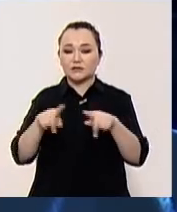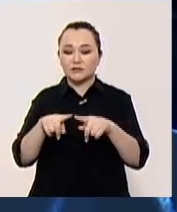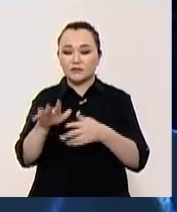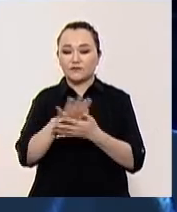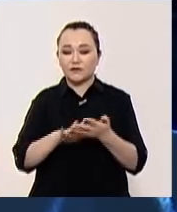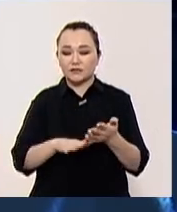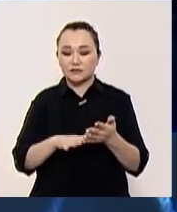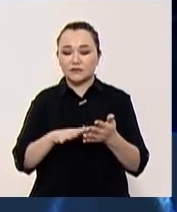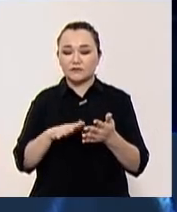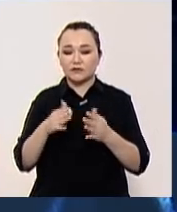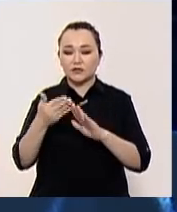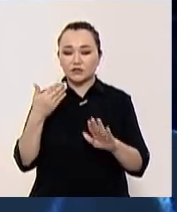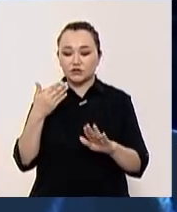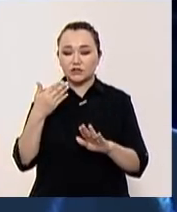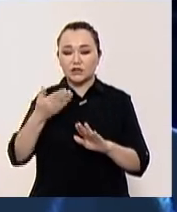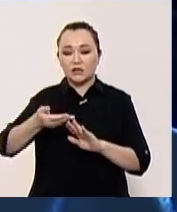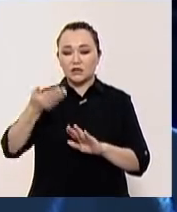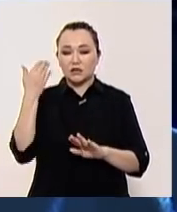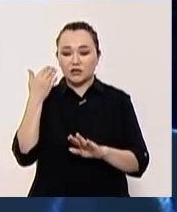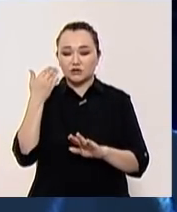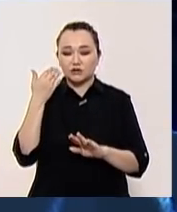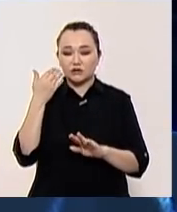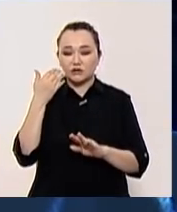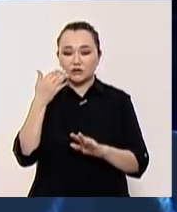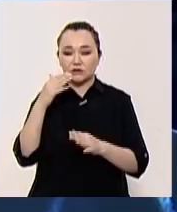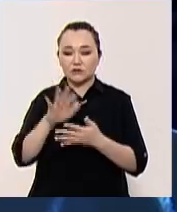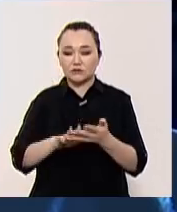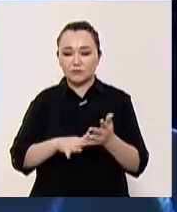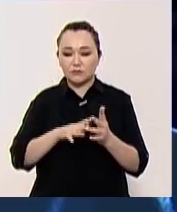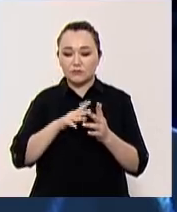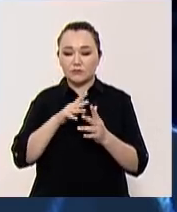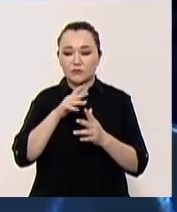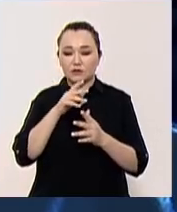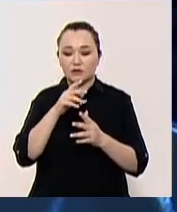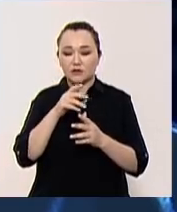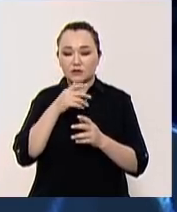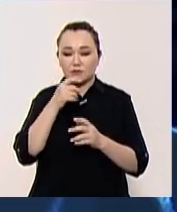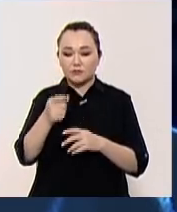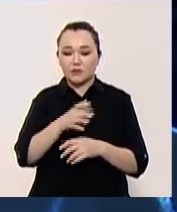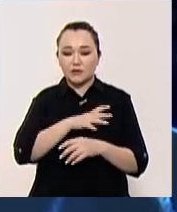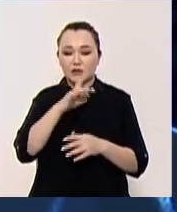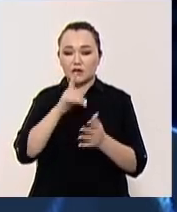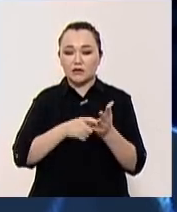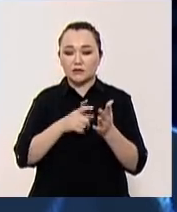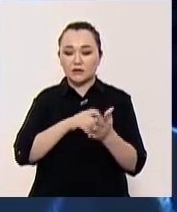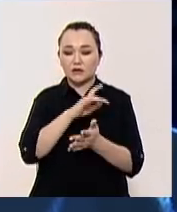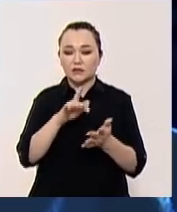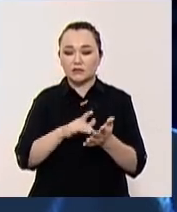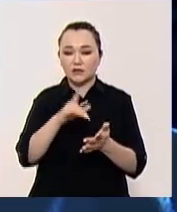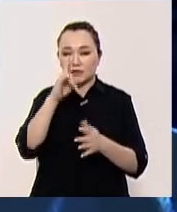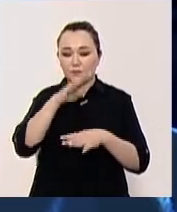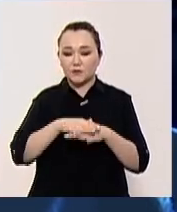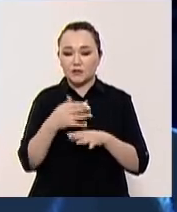өтінішпен алдында хабар өтініші түсіп Қарағанды қаласы әкімдігіне ол